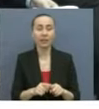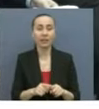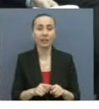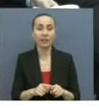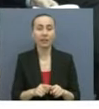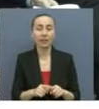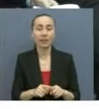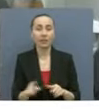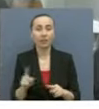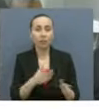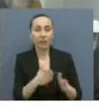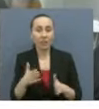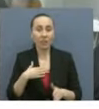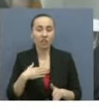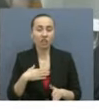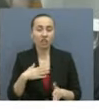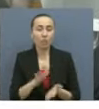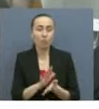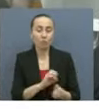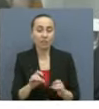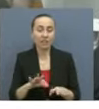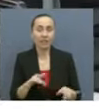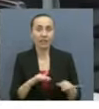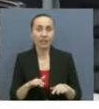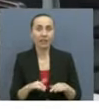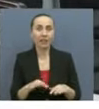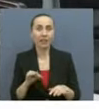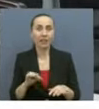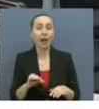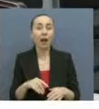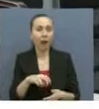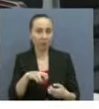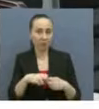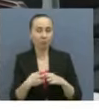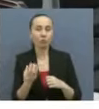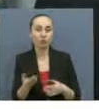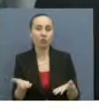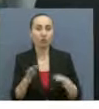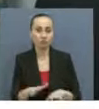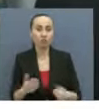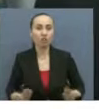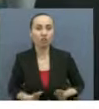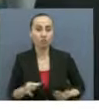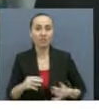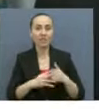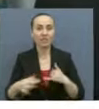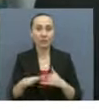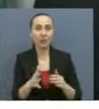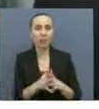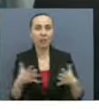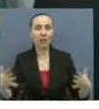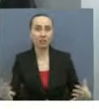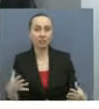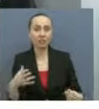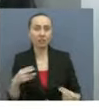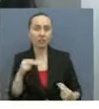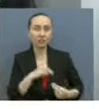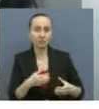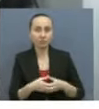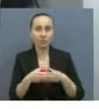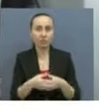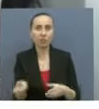наши мусорные дела. В топе актуальных проблем все так же жилье и земля. Большая делегация пайщиков пришла на прием к